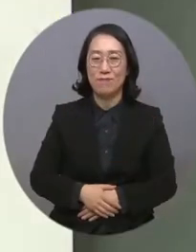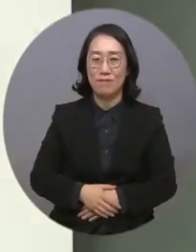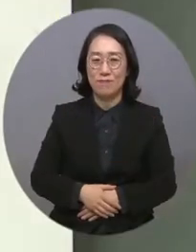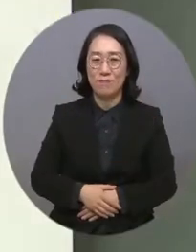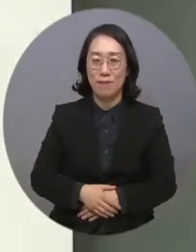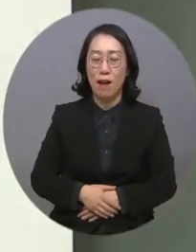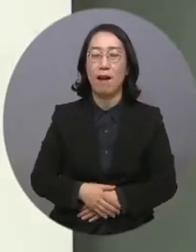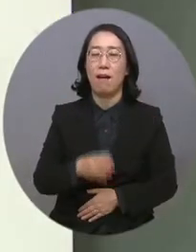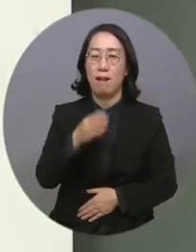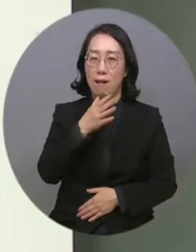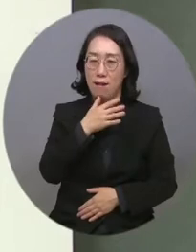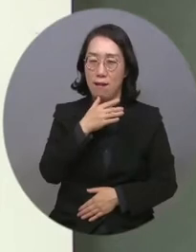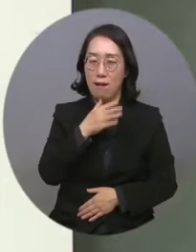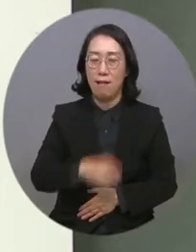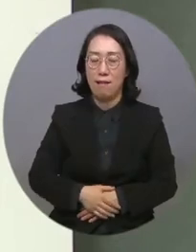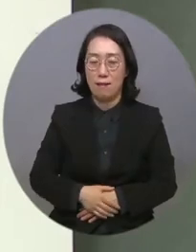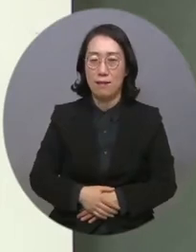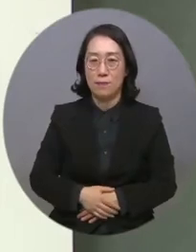그러시구나.